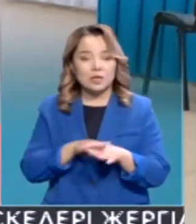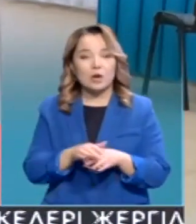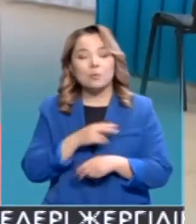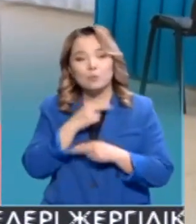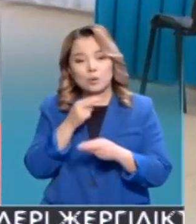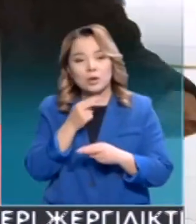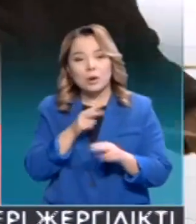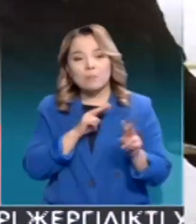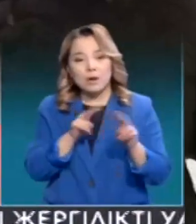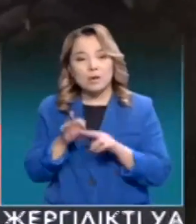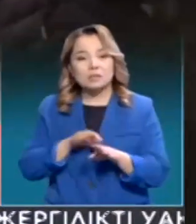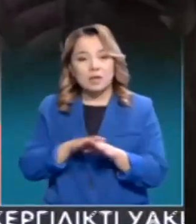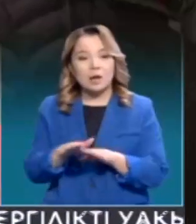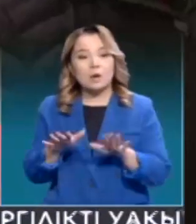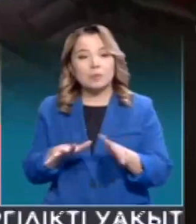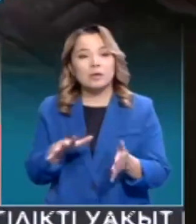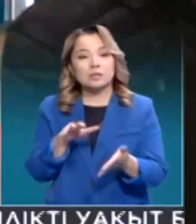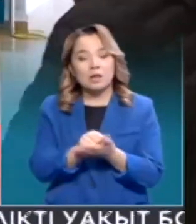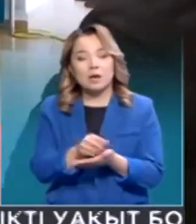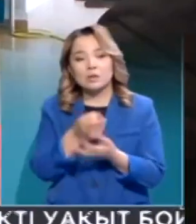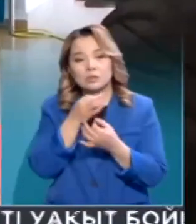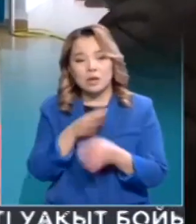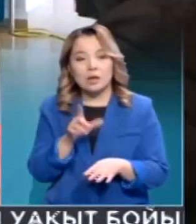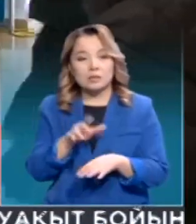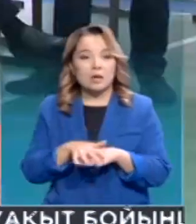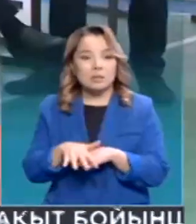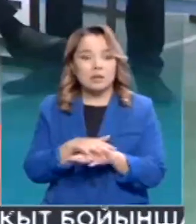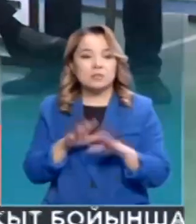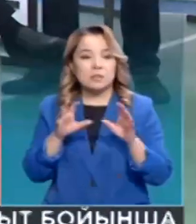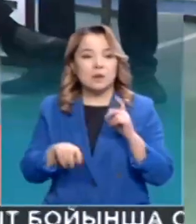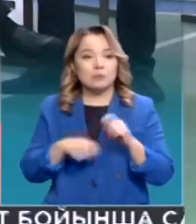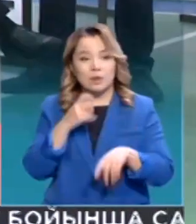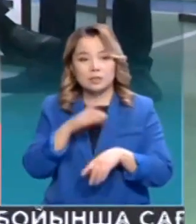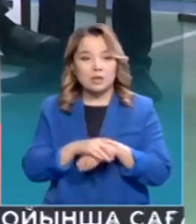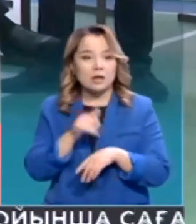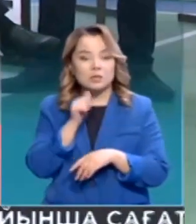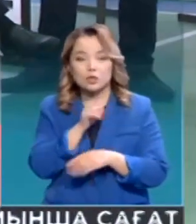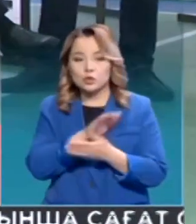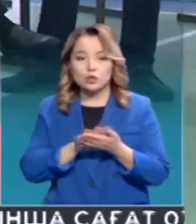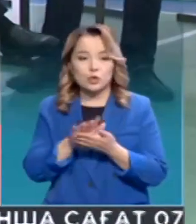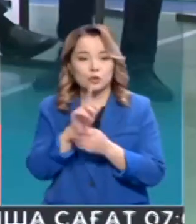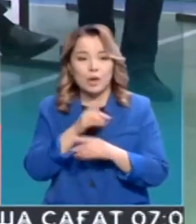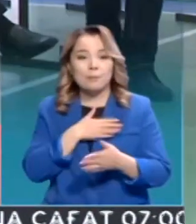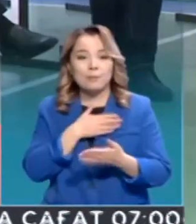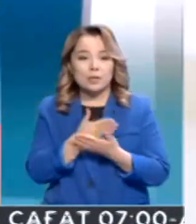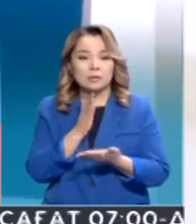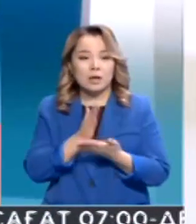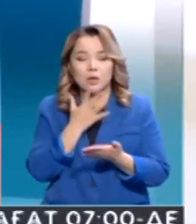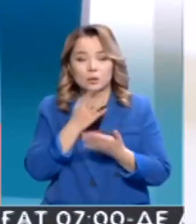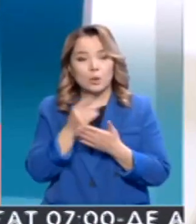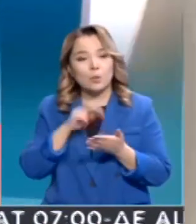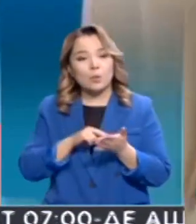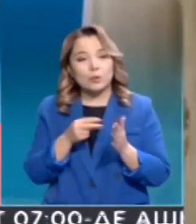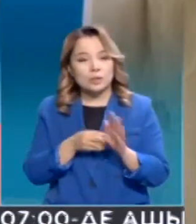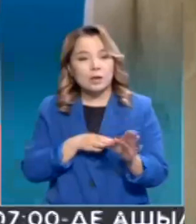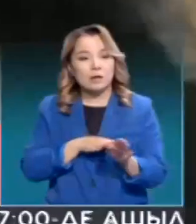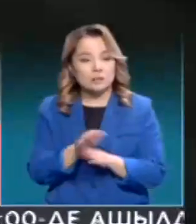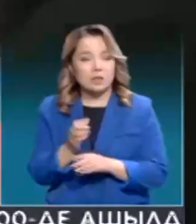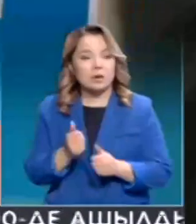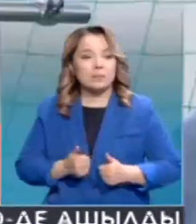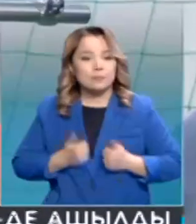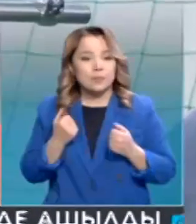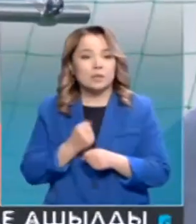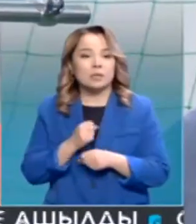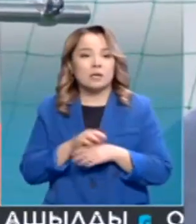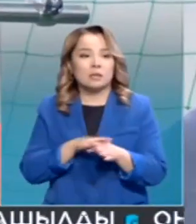бақылауда. Дауыс беру кезінде орын алған кез келген заңсыздық оның қырағы жанарынан жасырына алмайды. Белсенді бүгінгі науқанның ойдағыдай өтуіне барынша